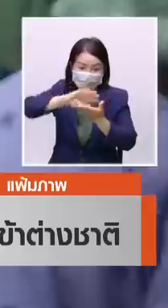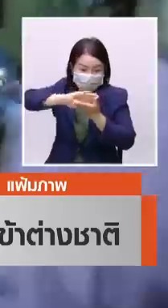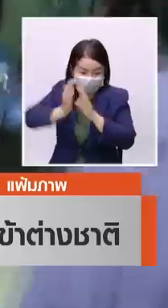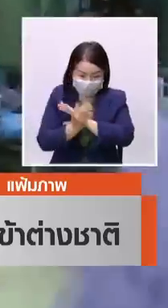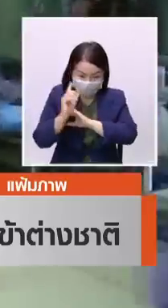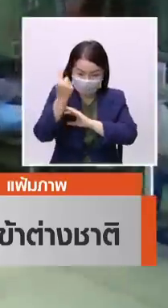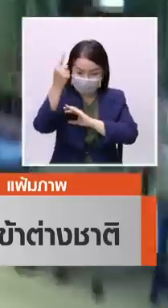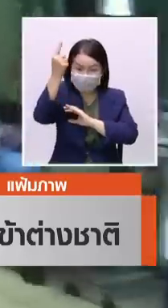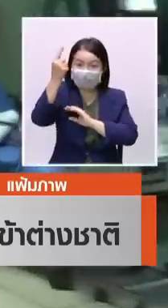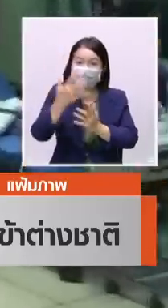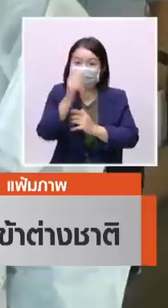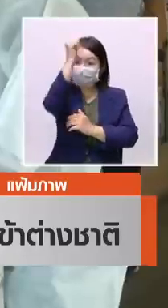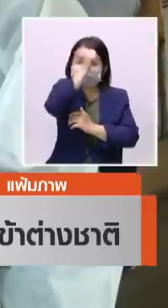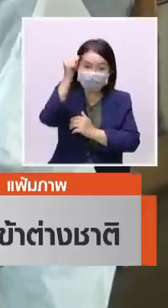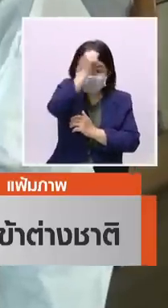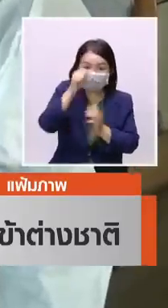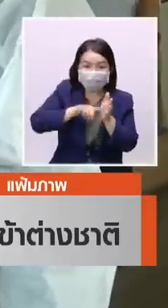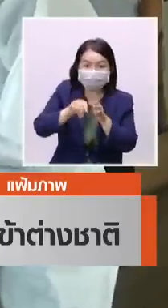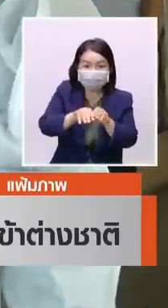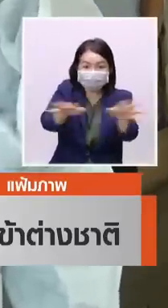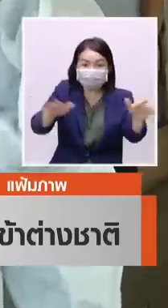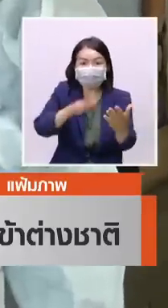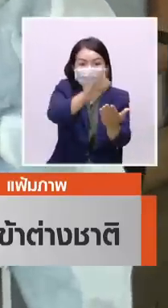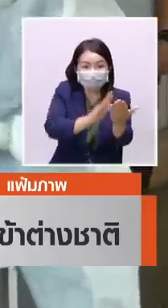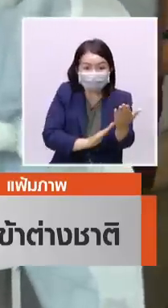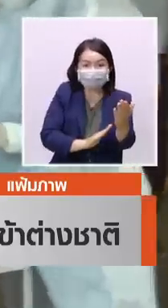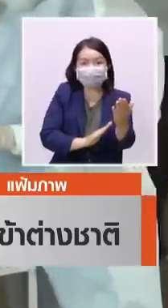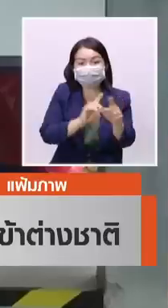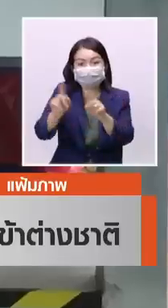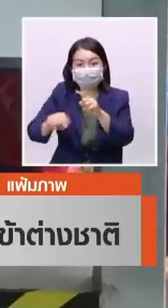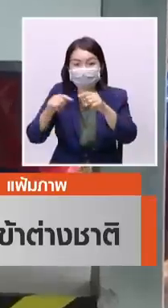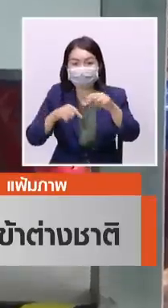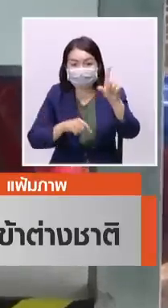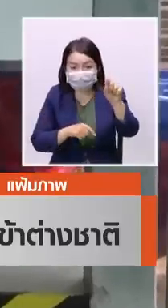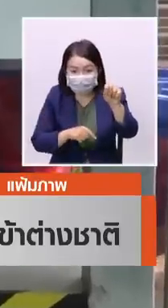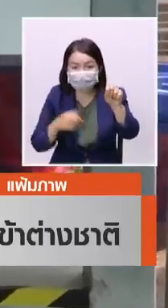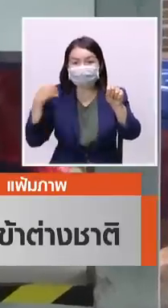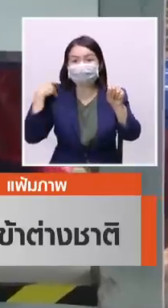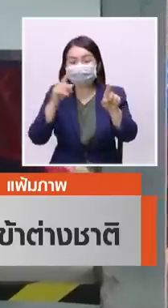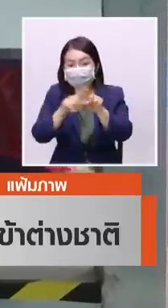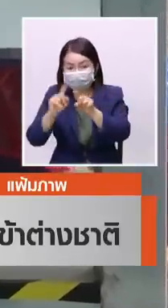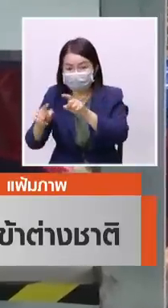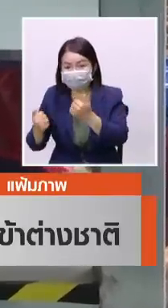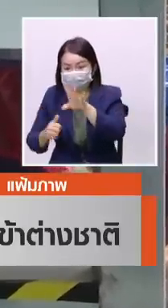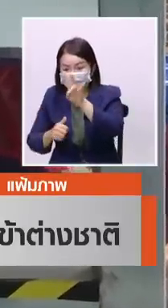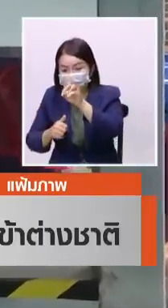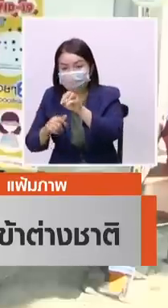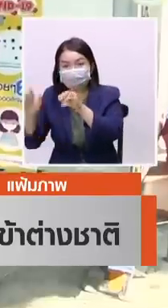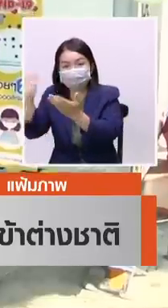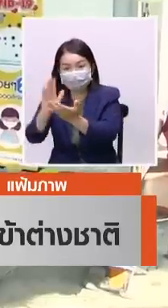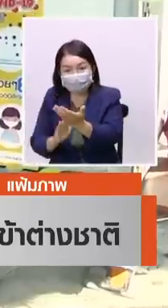เช่นใส่พันธุ์อินเดียระบาดอย่างน้อยแล้ว20ประเทศสายพันธุ์แอฟริกาไปขนาดแล้วอย่างน้อย 70ประเทศ